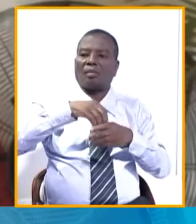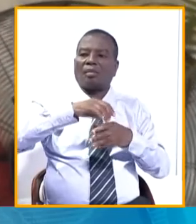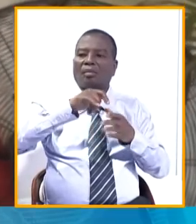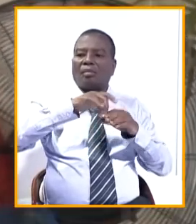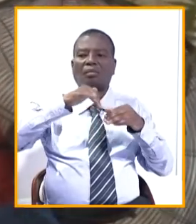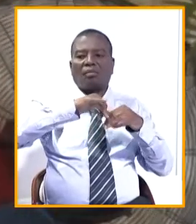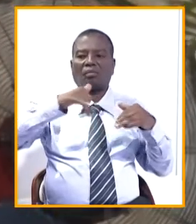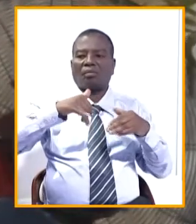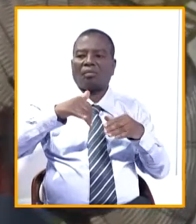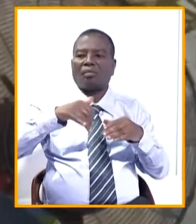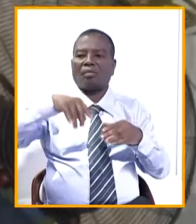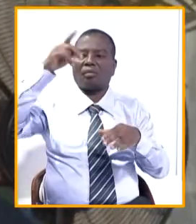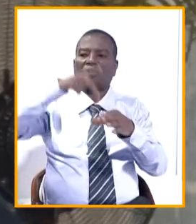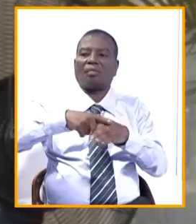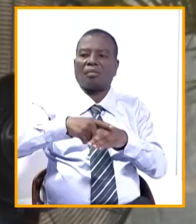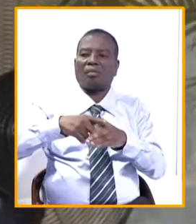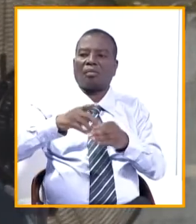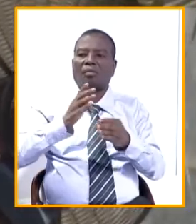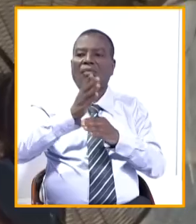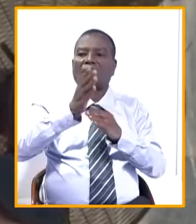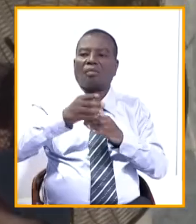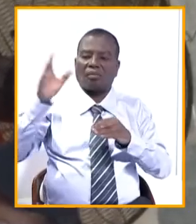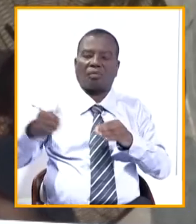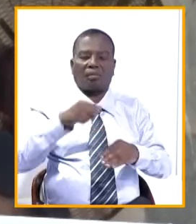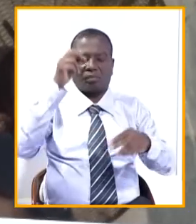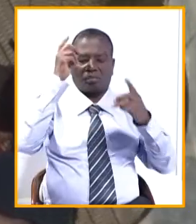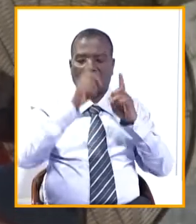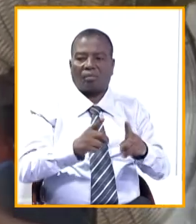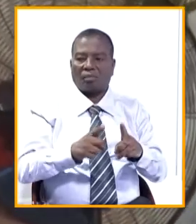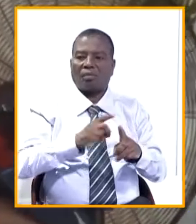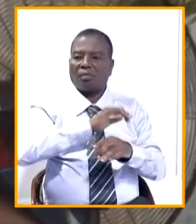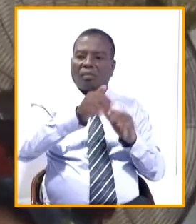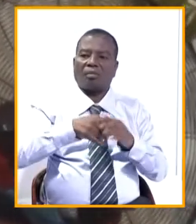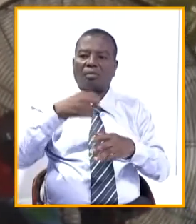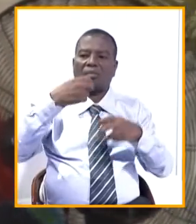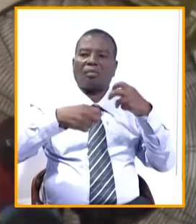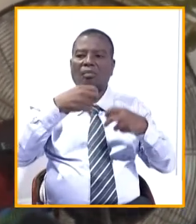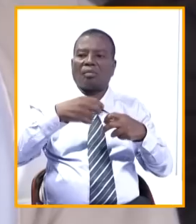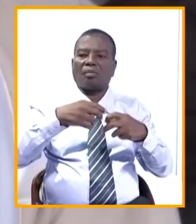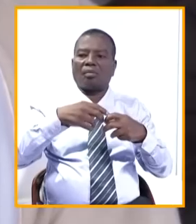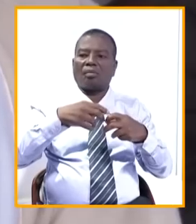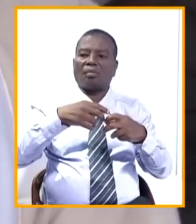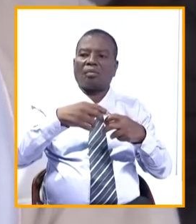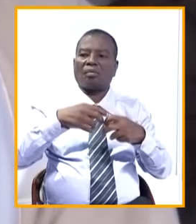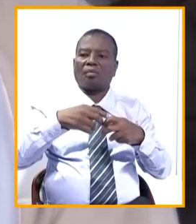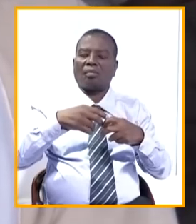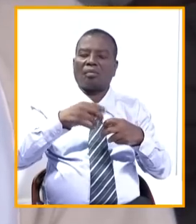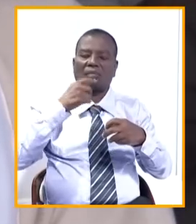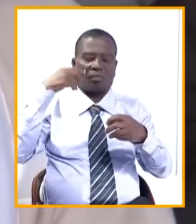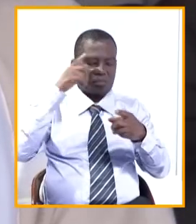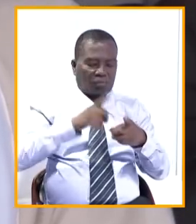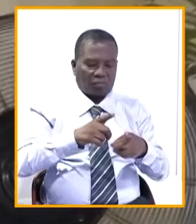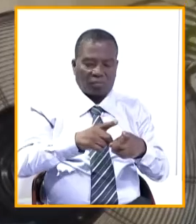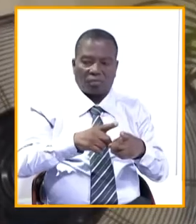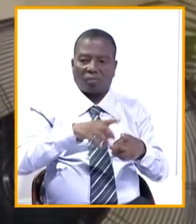responsabilisés, qu'ils participent au processus de prise de décision, que toutes les questions qui touchent les jeunes puissent soient consultées et que